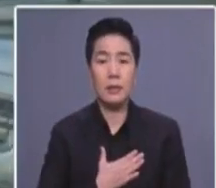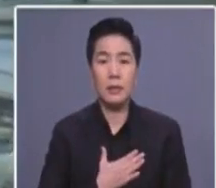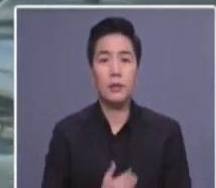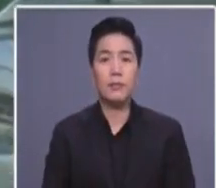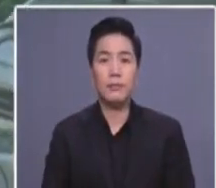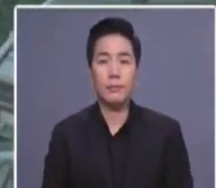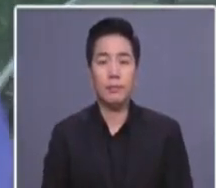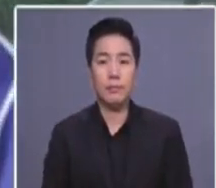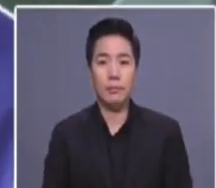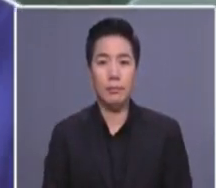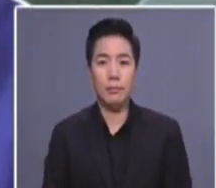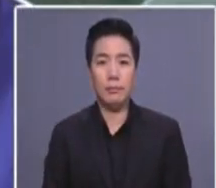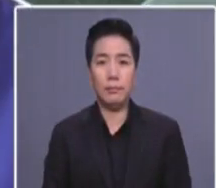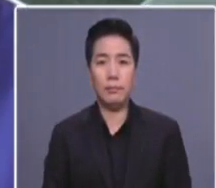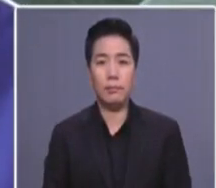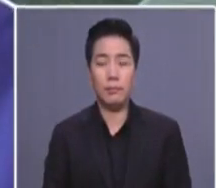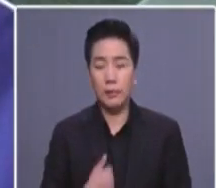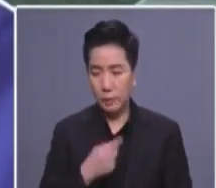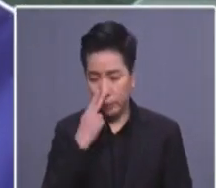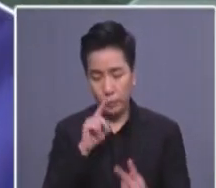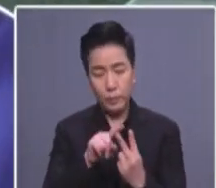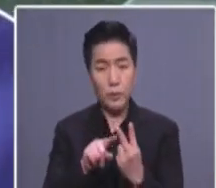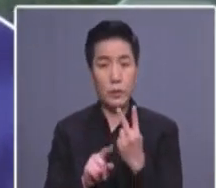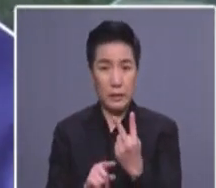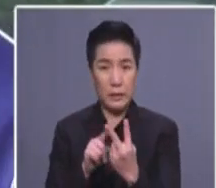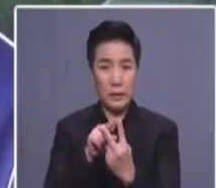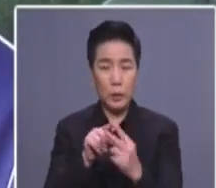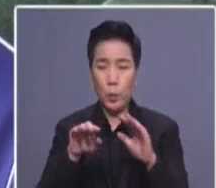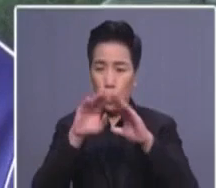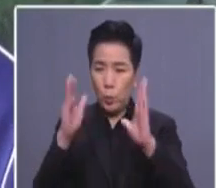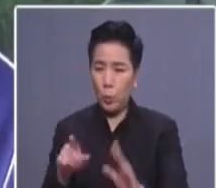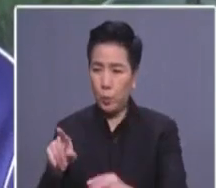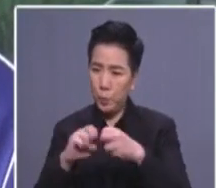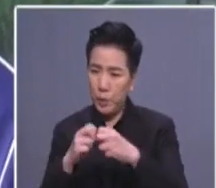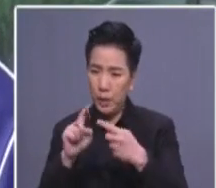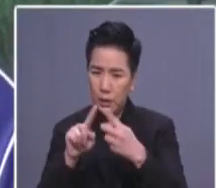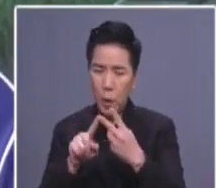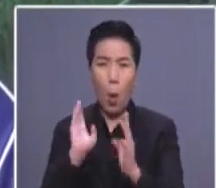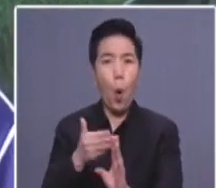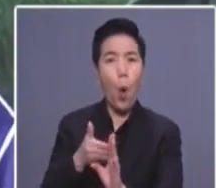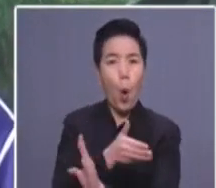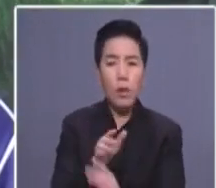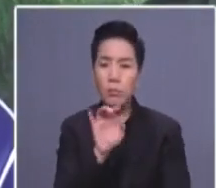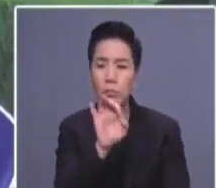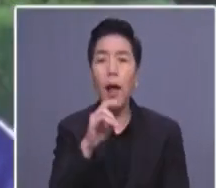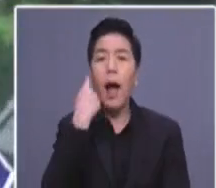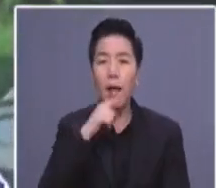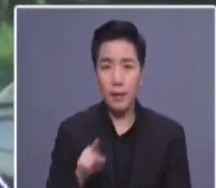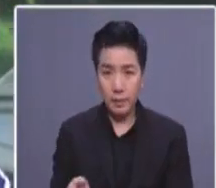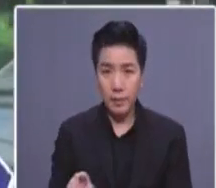คิดว่ามันน่าจะเป็น ของผมมอง2 อย่างตอนนี้คือตู้น่าจะขัดข้องกับมีคนกดก่อนหน้ากันนั่นแหละครับ